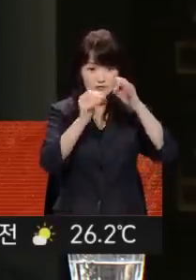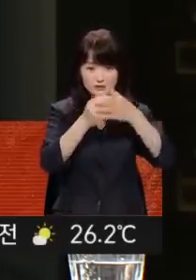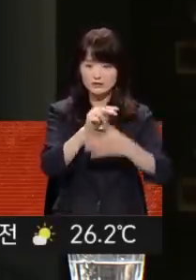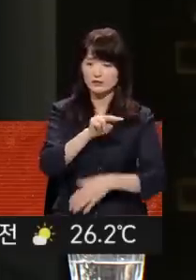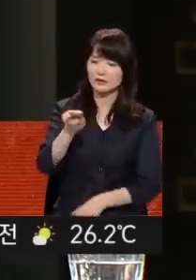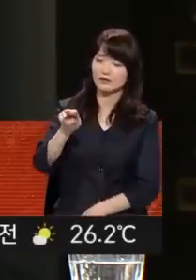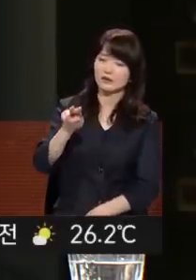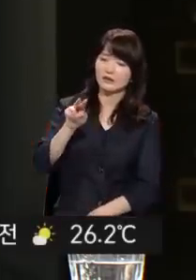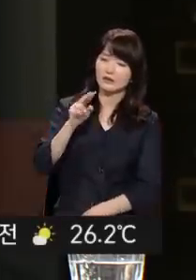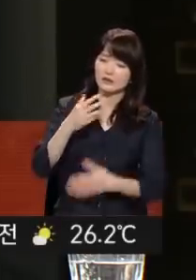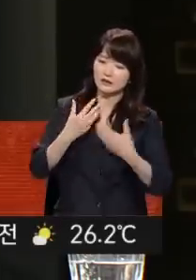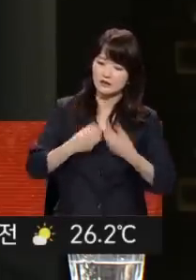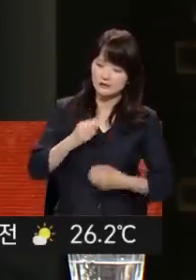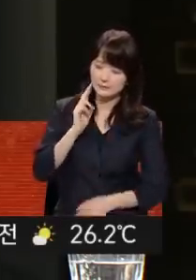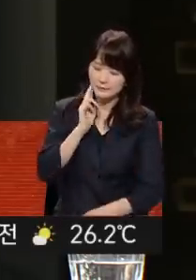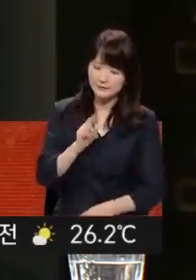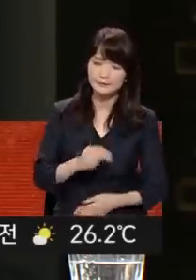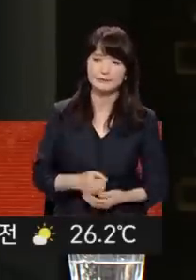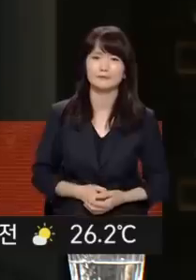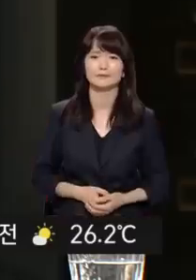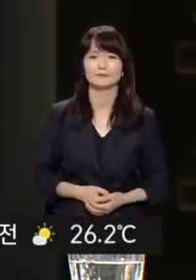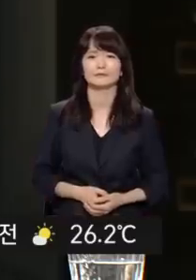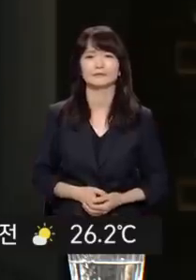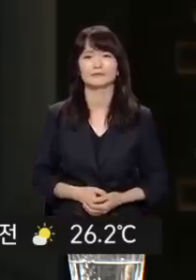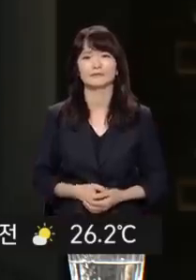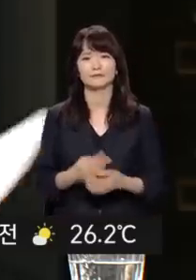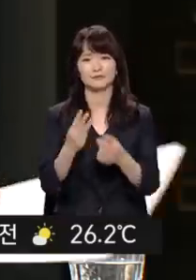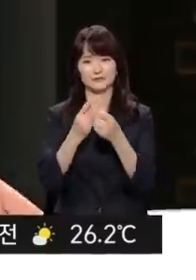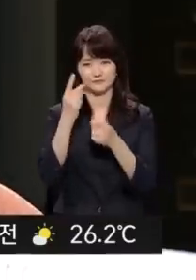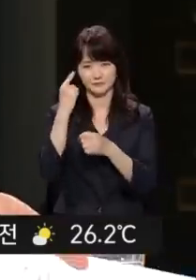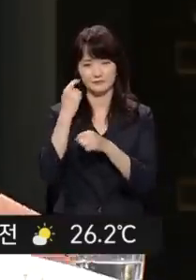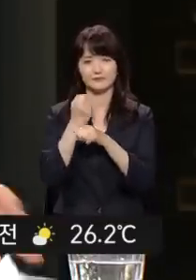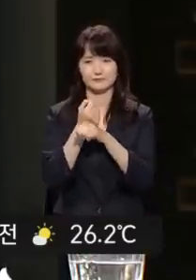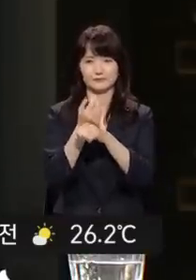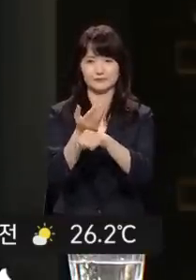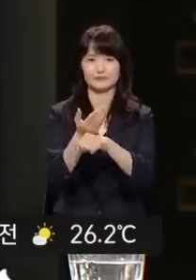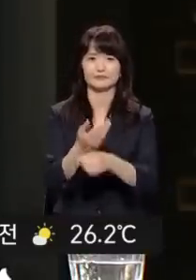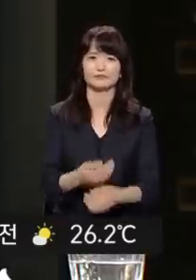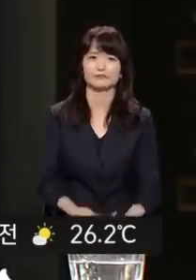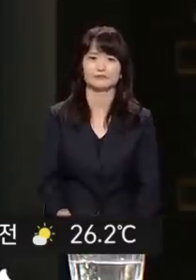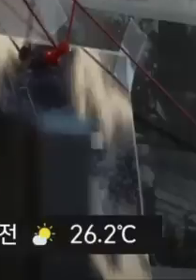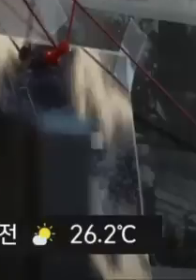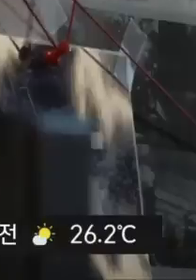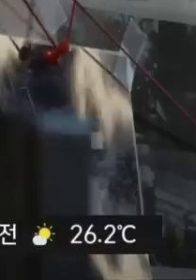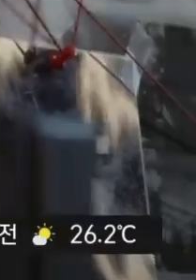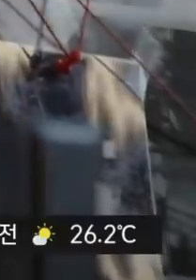얼마나 착잡하시겠습니까 자 두 번째 사건 정리하고요 세 번째 사건 이어갑니다